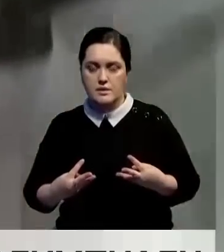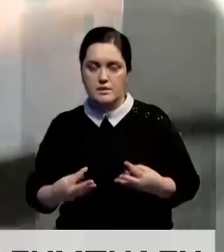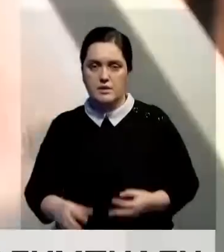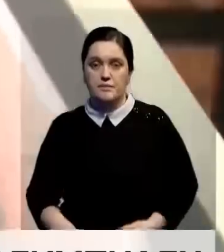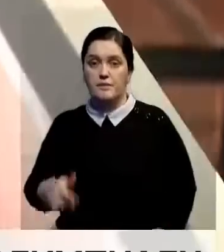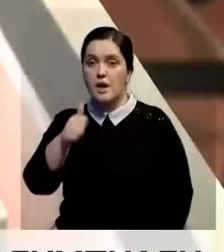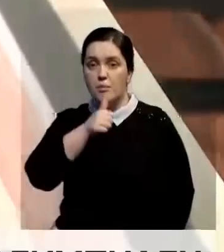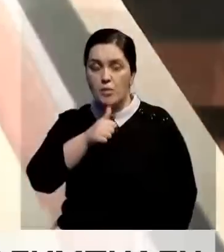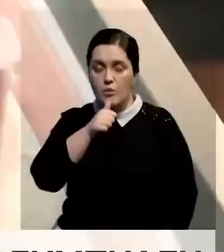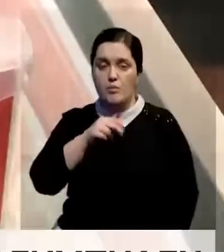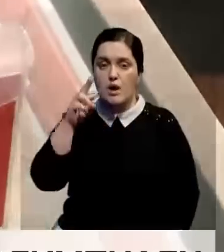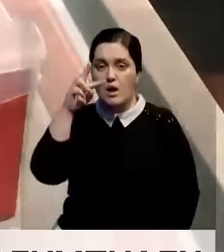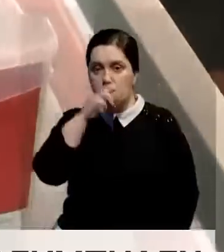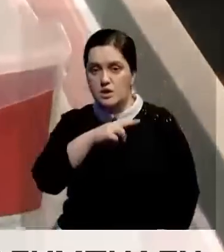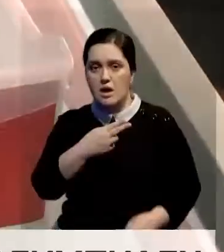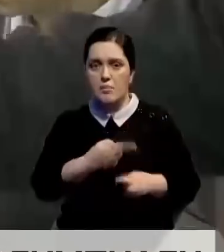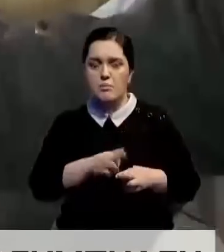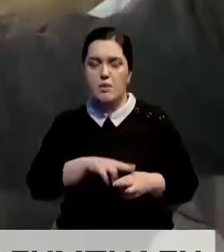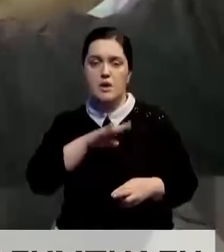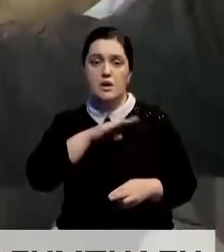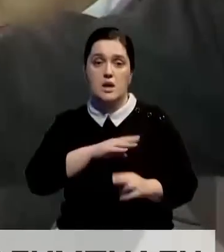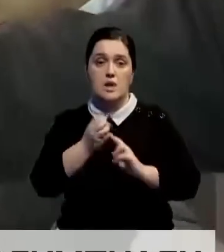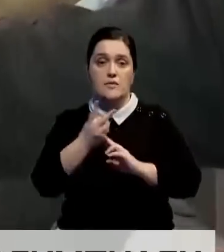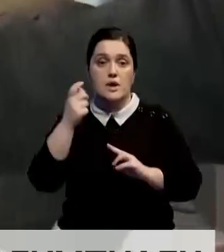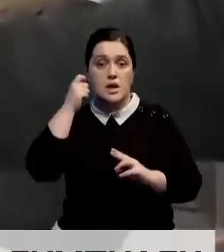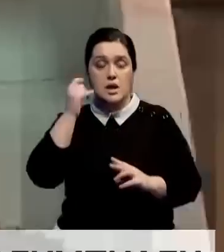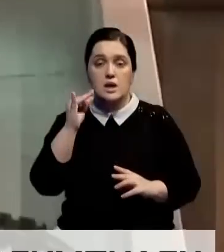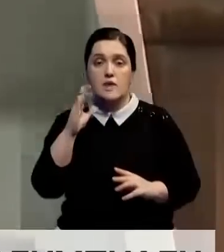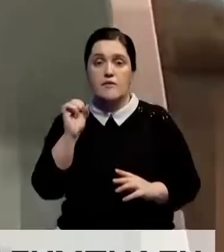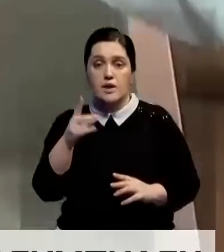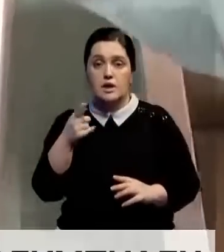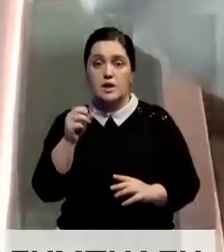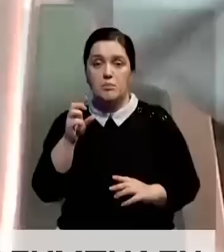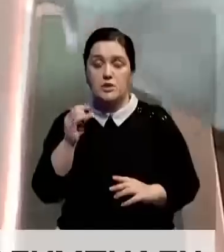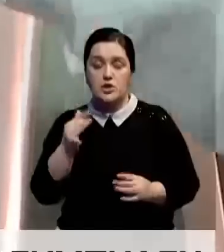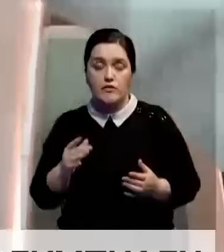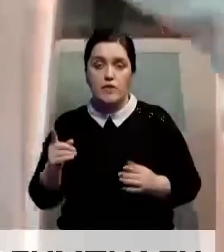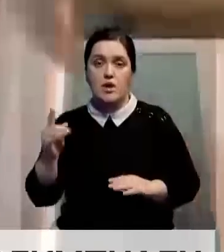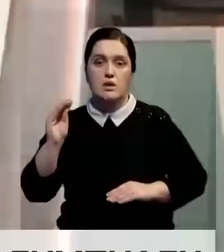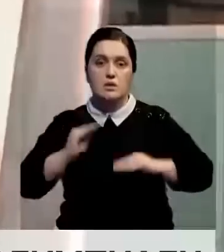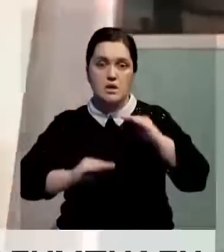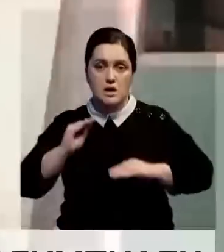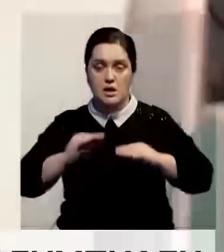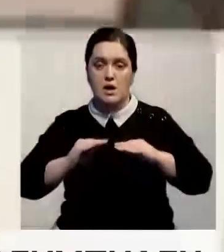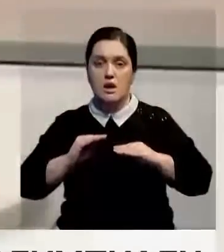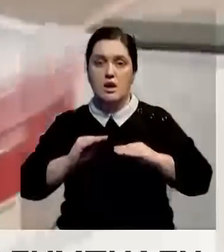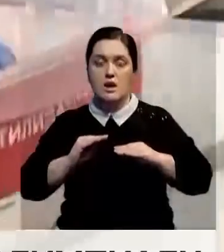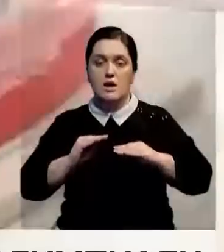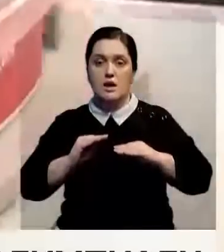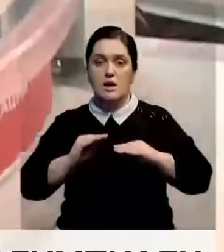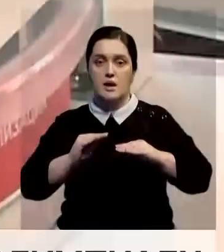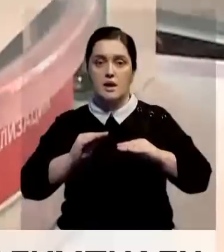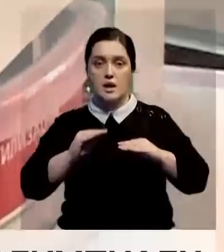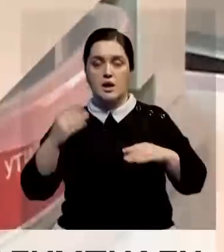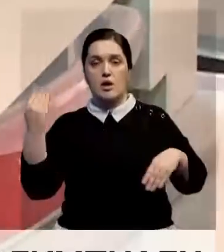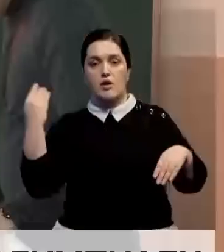Методом проб, ошибок и порой разочарований 12-летний Иван Гребенщиков собрал машину, дезинфектор и утилизатор вещей